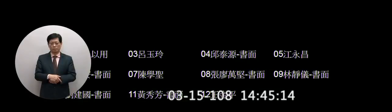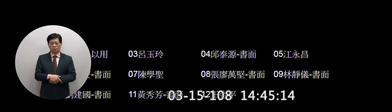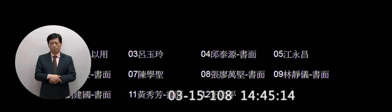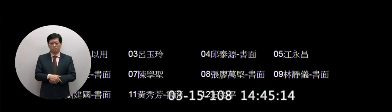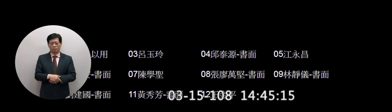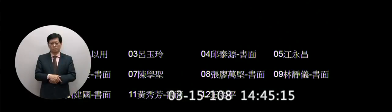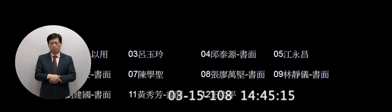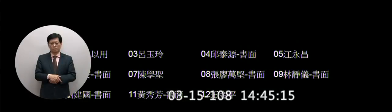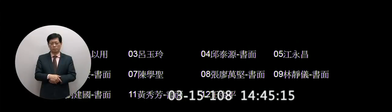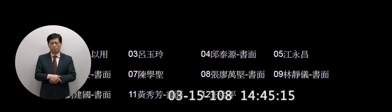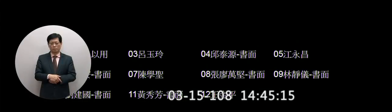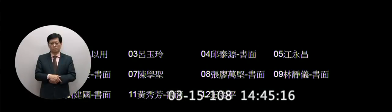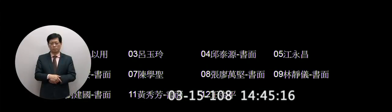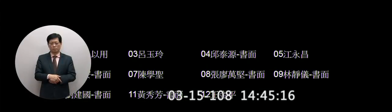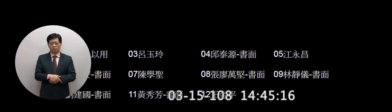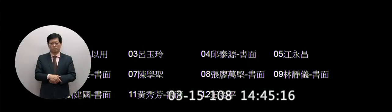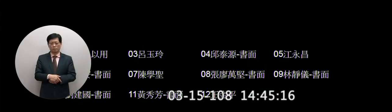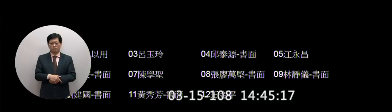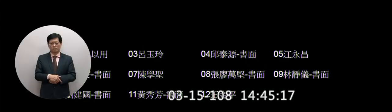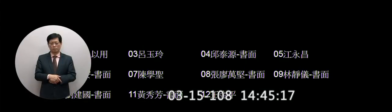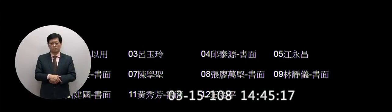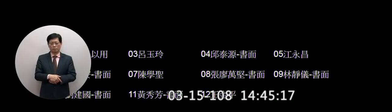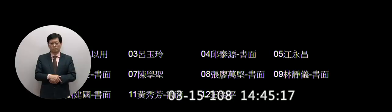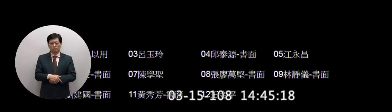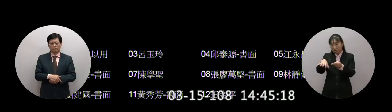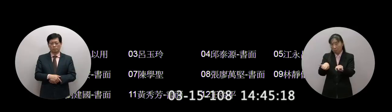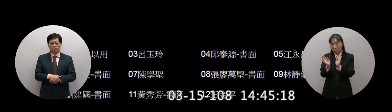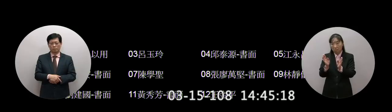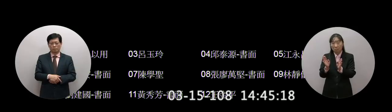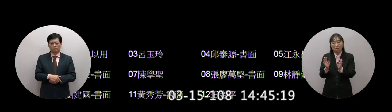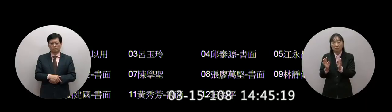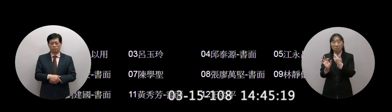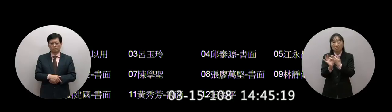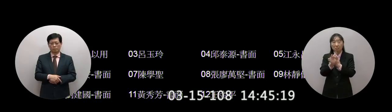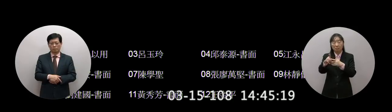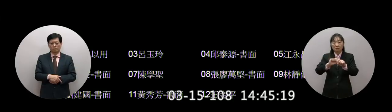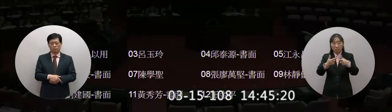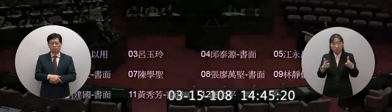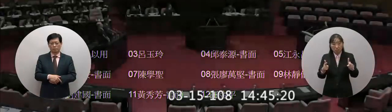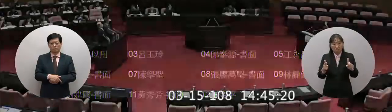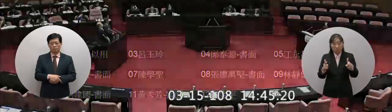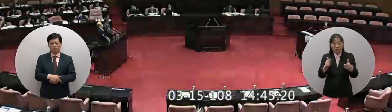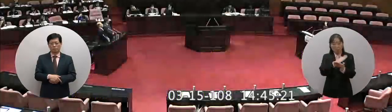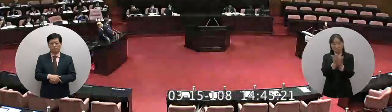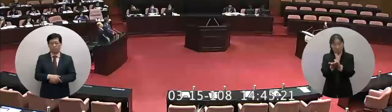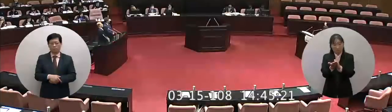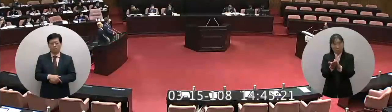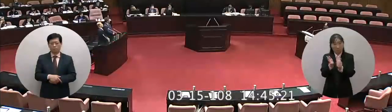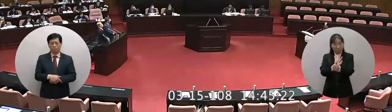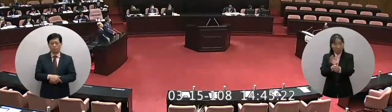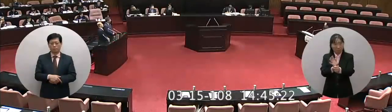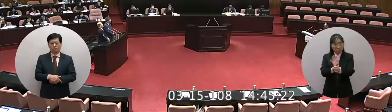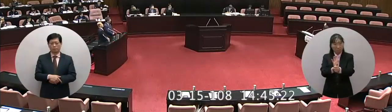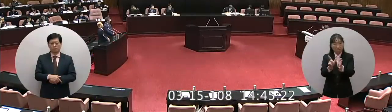地方，就利用他们现在的一个邮局，他来开办这样子的多元式的综合性的服